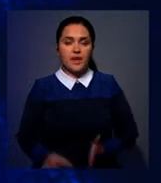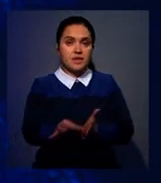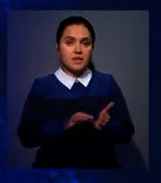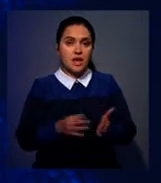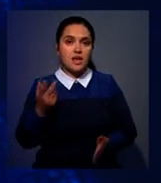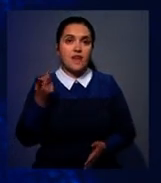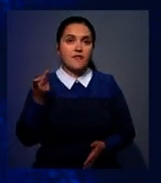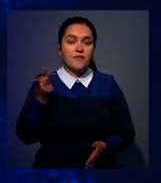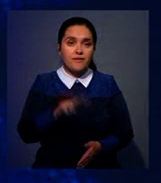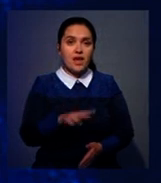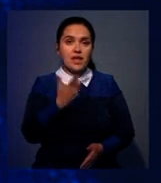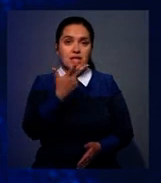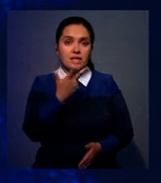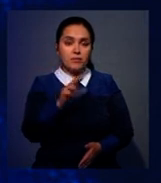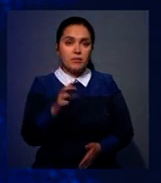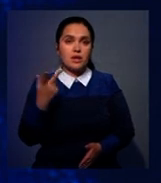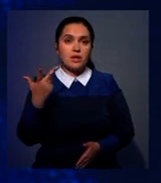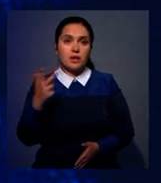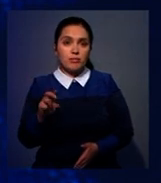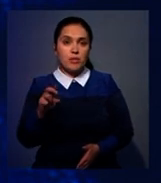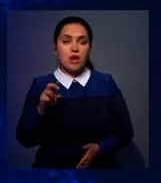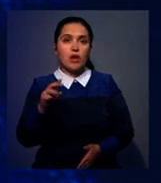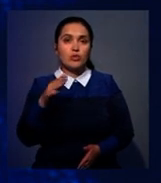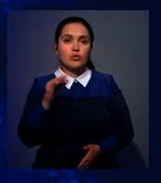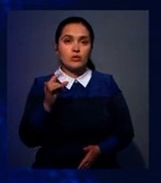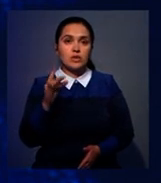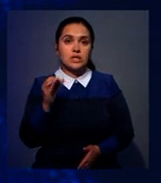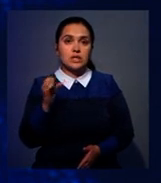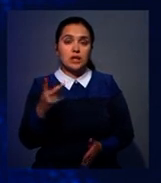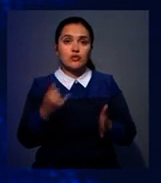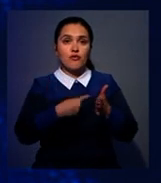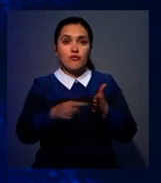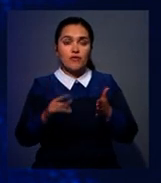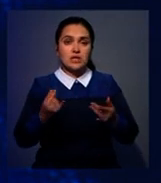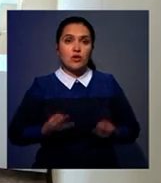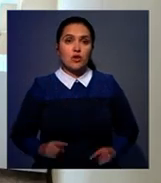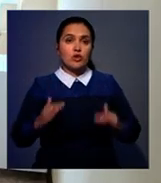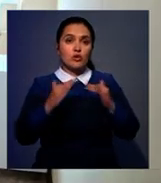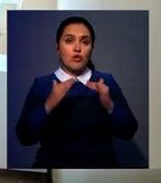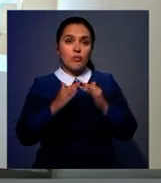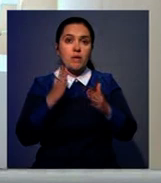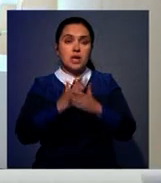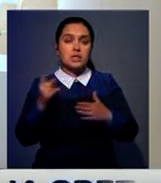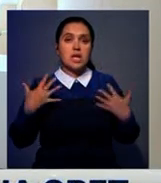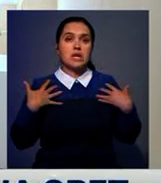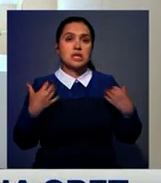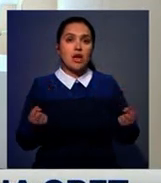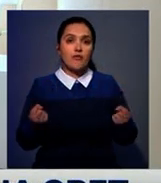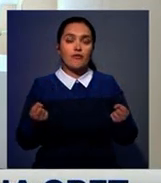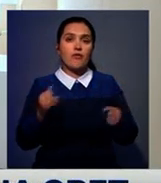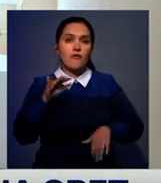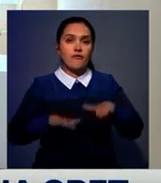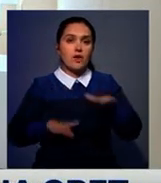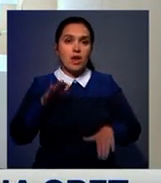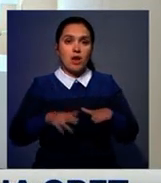Сразу 2 тройни появились на свет в Туркестане. Малышей уже выписали из роддома. Дети Сайоры Токлиевы родились здоровыми и крепкими,